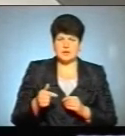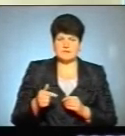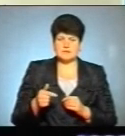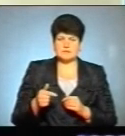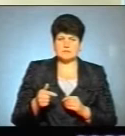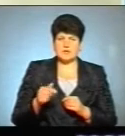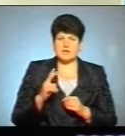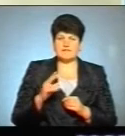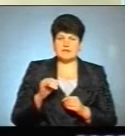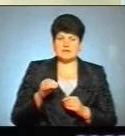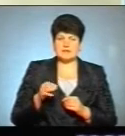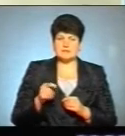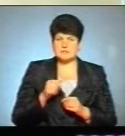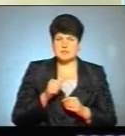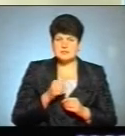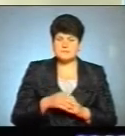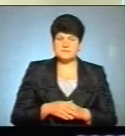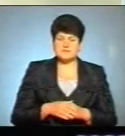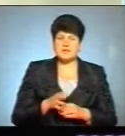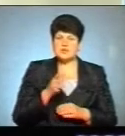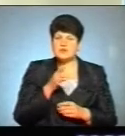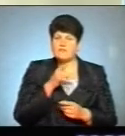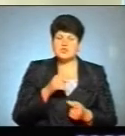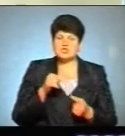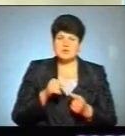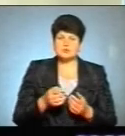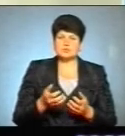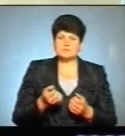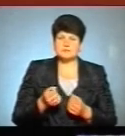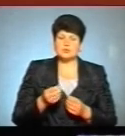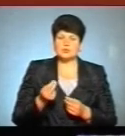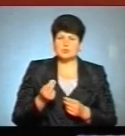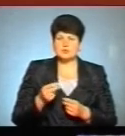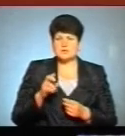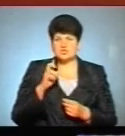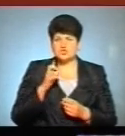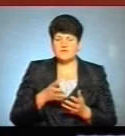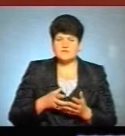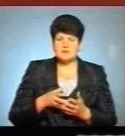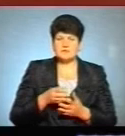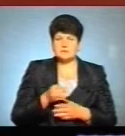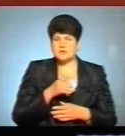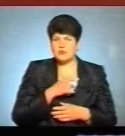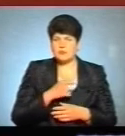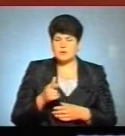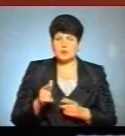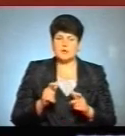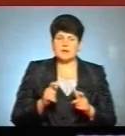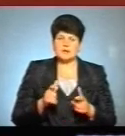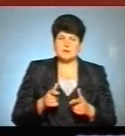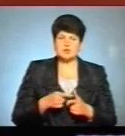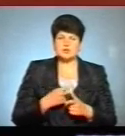у квітні місяці. Чи вчасно надходять кошти на державні виплати в період карантину? Чи